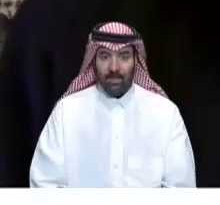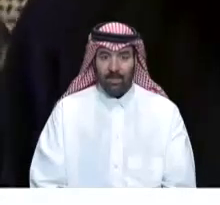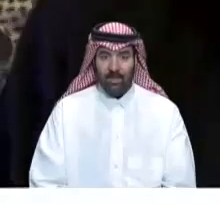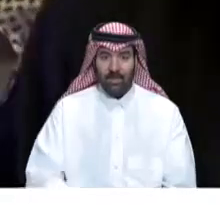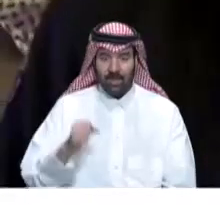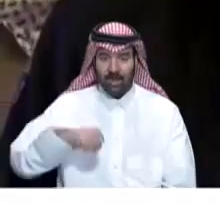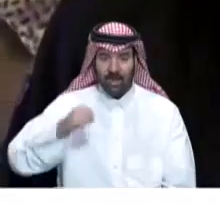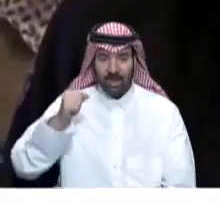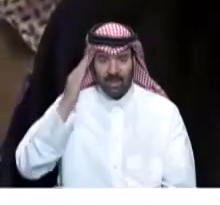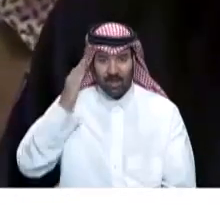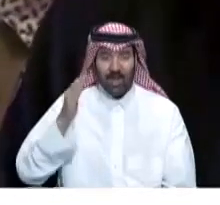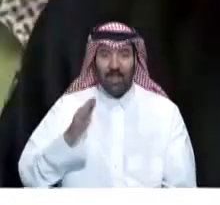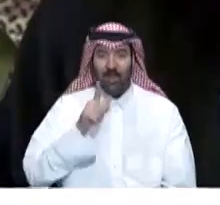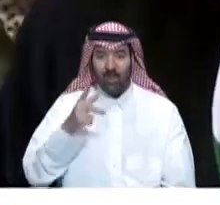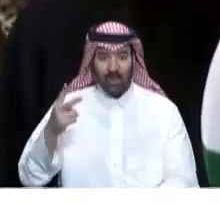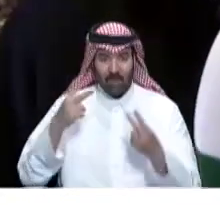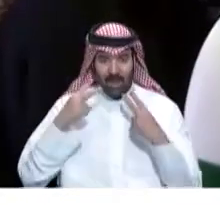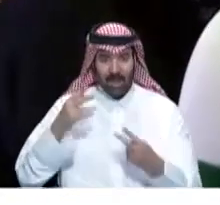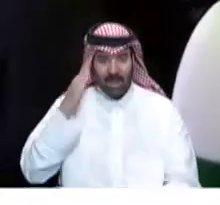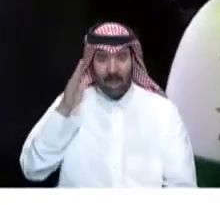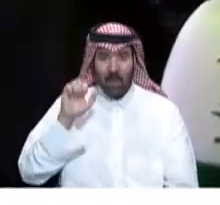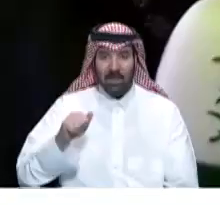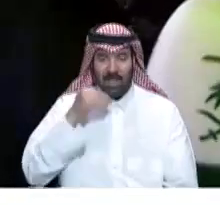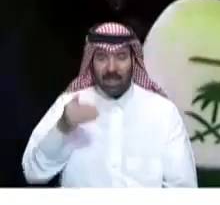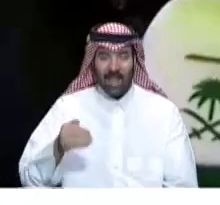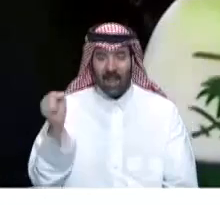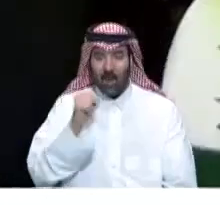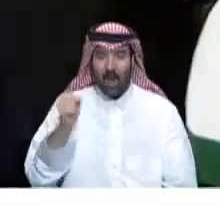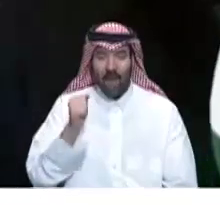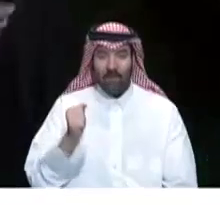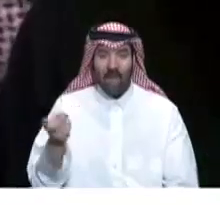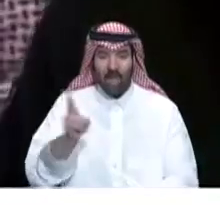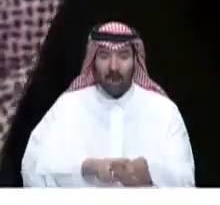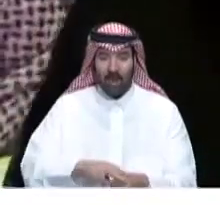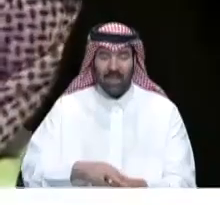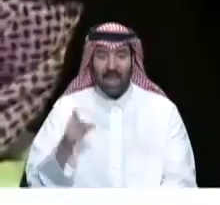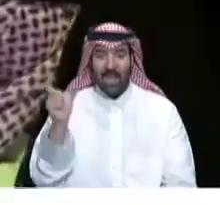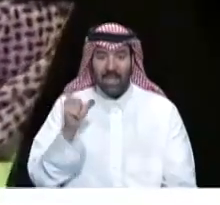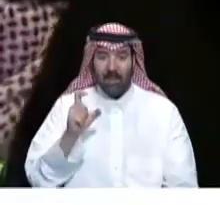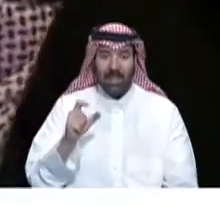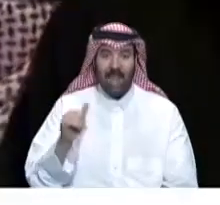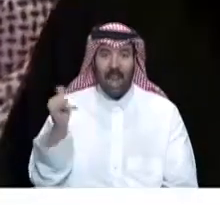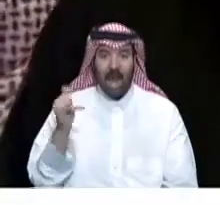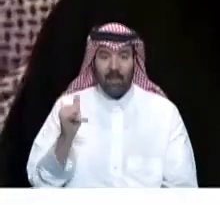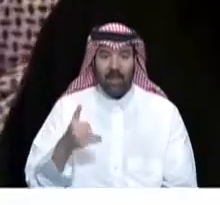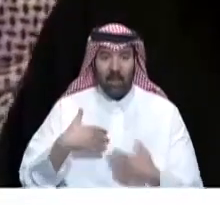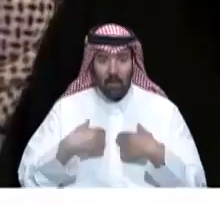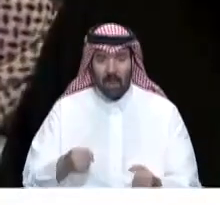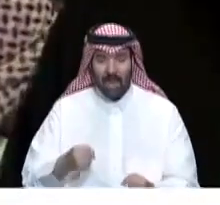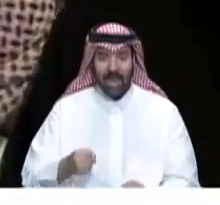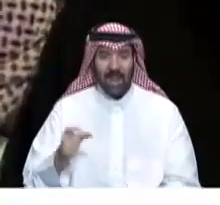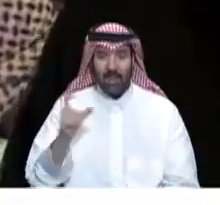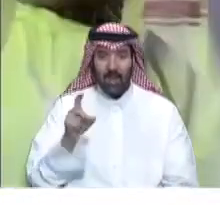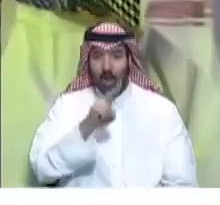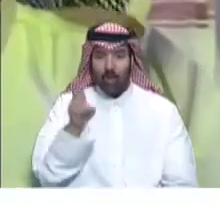أهلا وسهلا لافي، يسعد مساك وكل عام وأنت بخير، وكذلك الأمتين العربية والإسلامية،